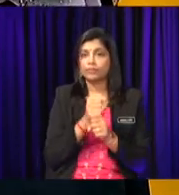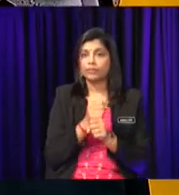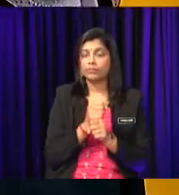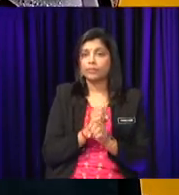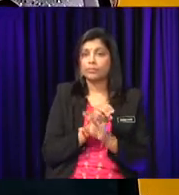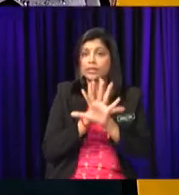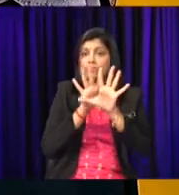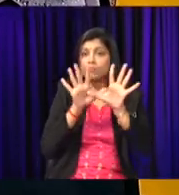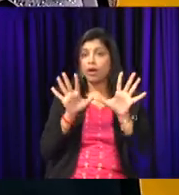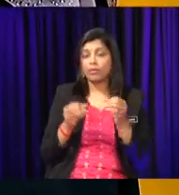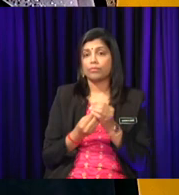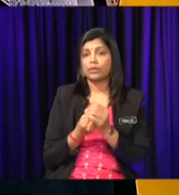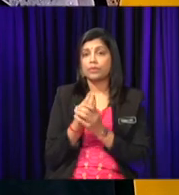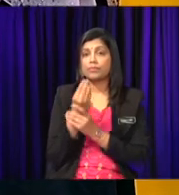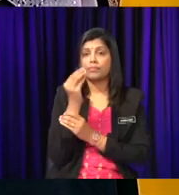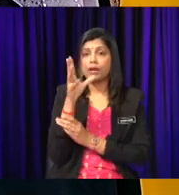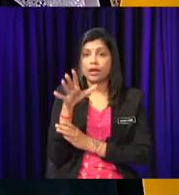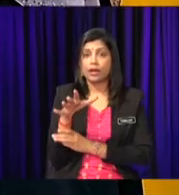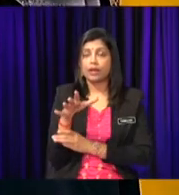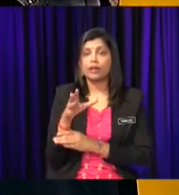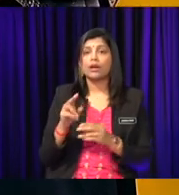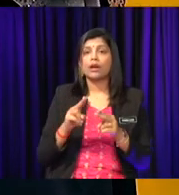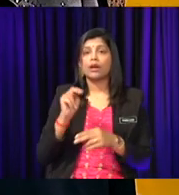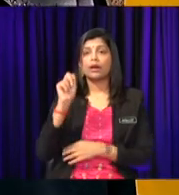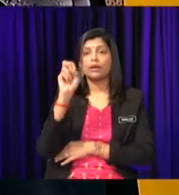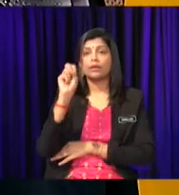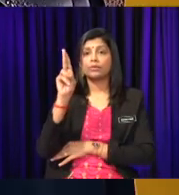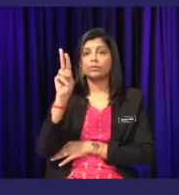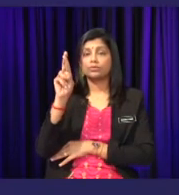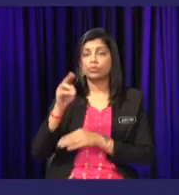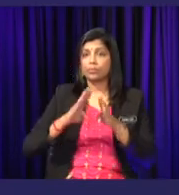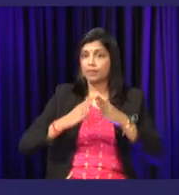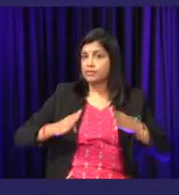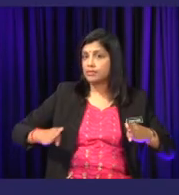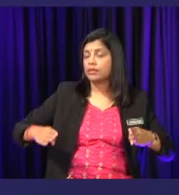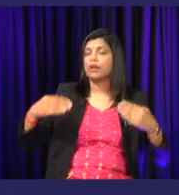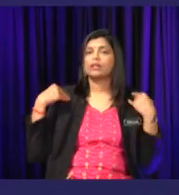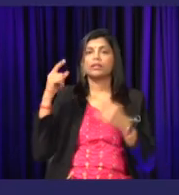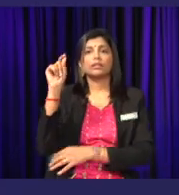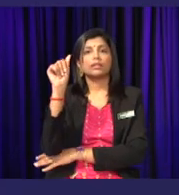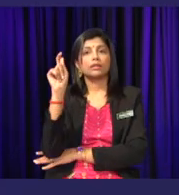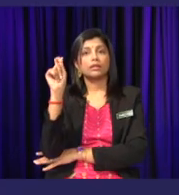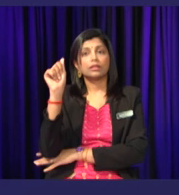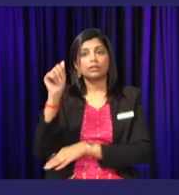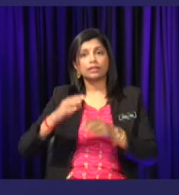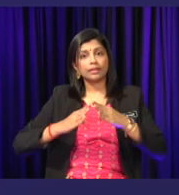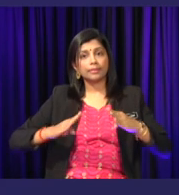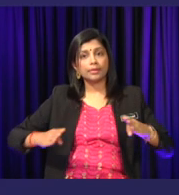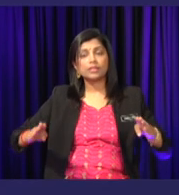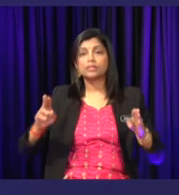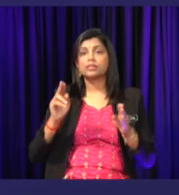ataupun mempelajari unsur base seperti tata bahasa ya Adik kosakato Ya dan juga menggunakan